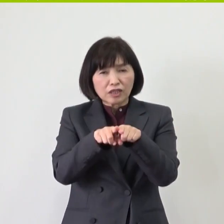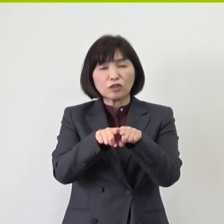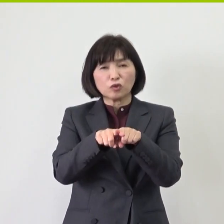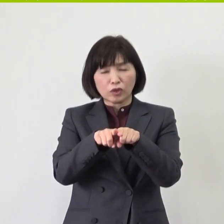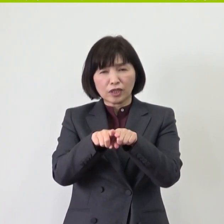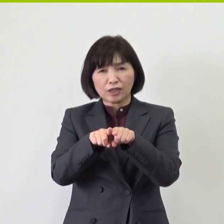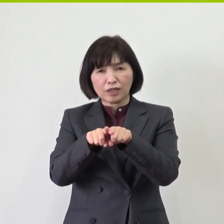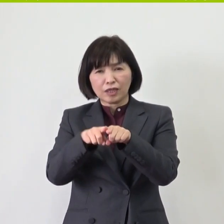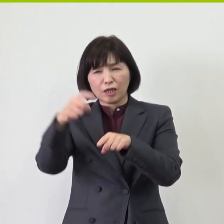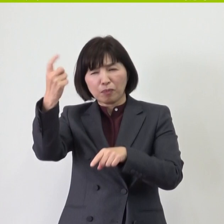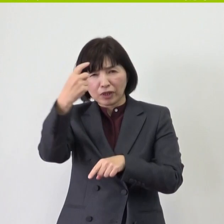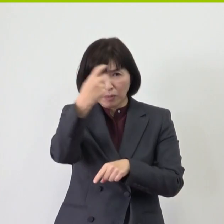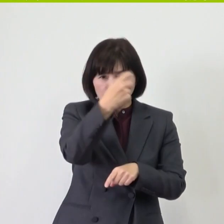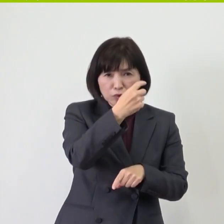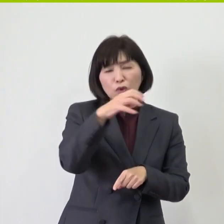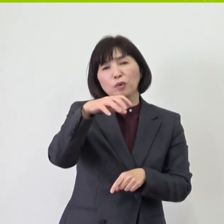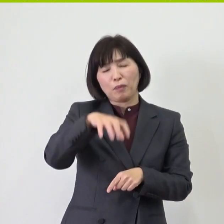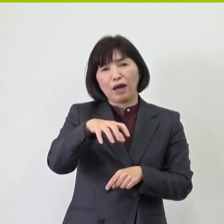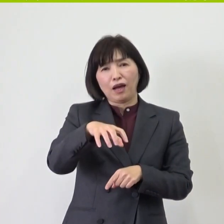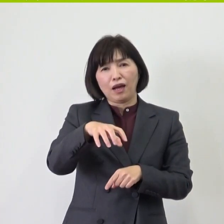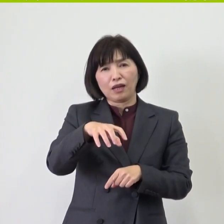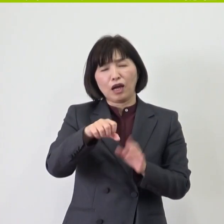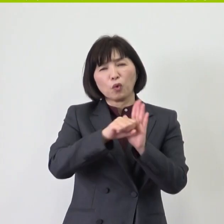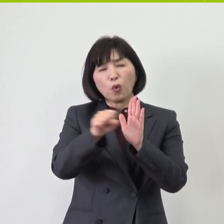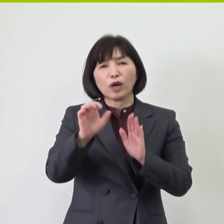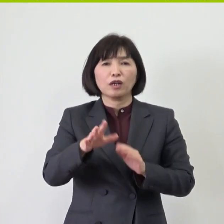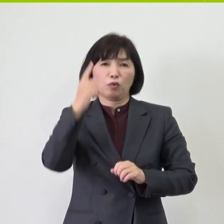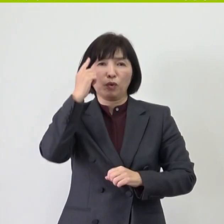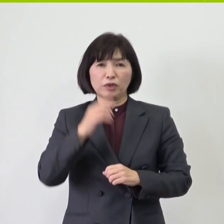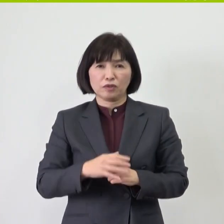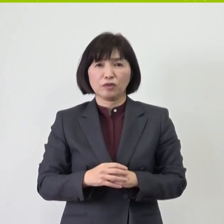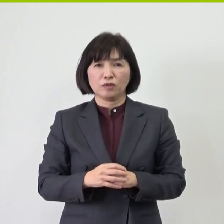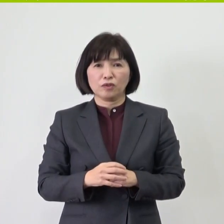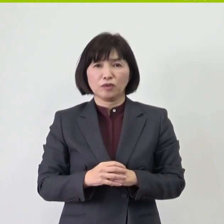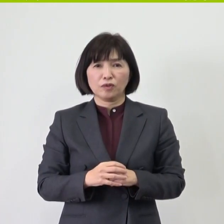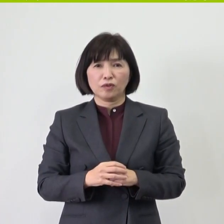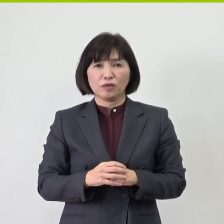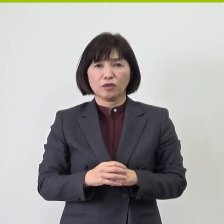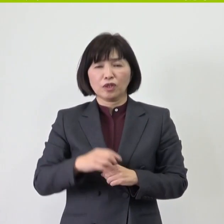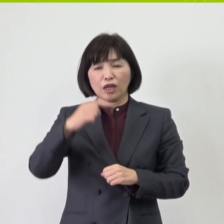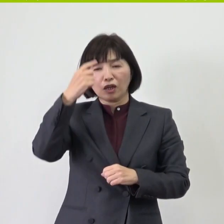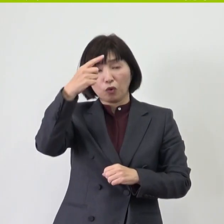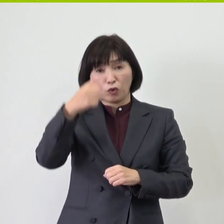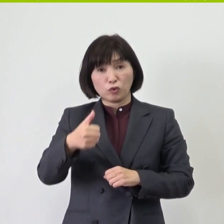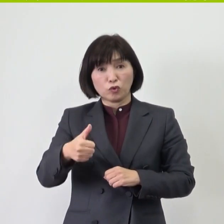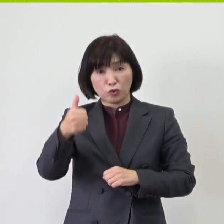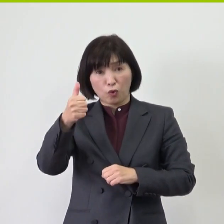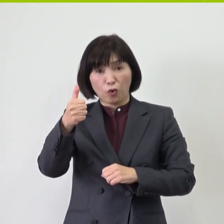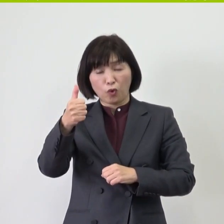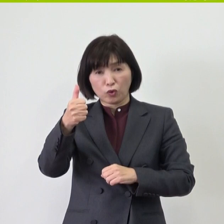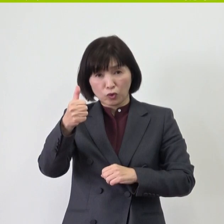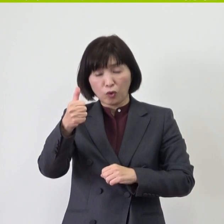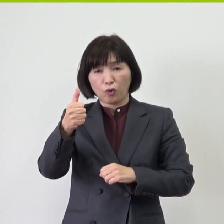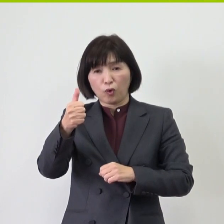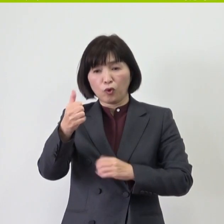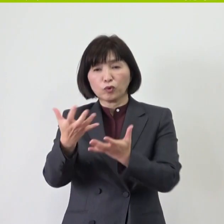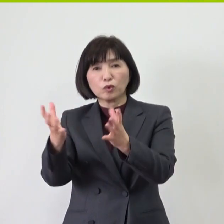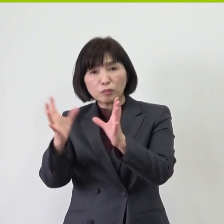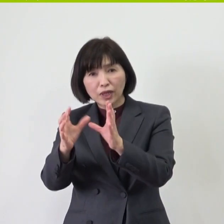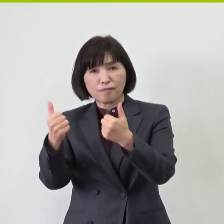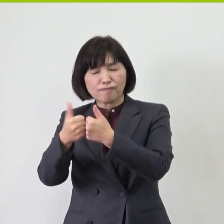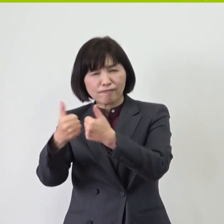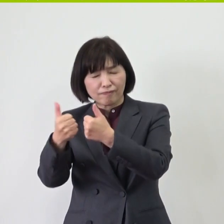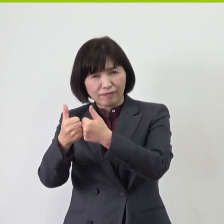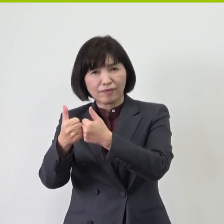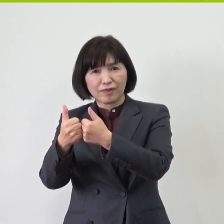強みを最大限に発揮をしていく必要があるであろうというふうに考えておりまして、教育長を中心にご議論いただいた中で、一